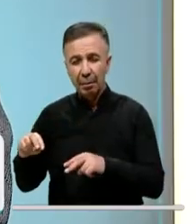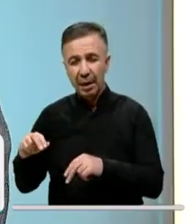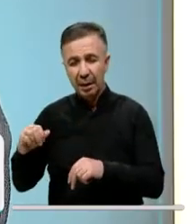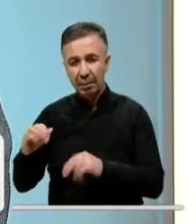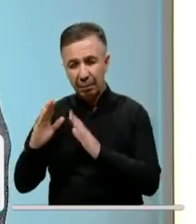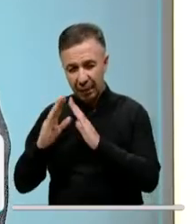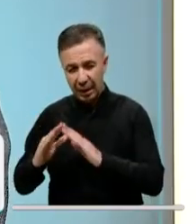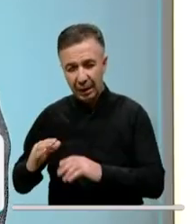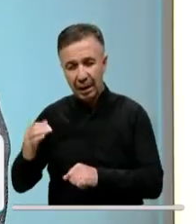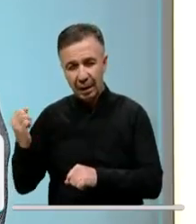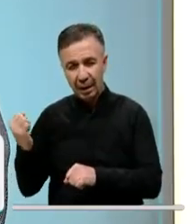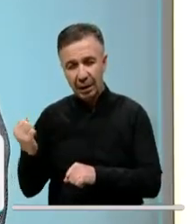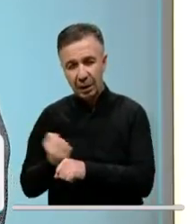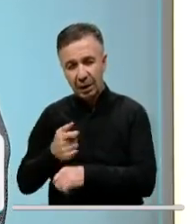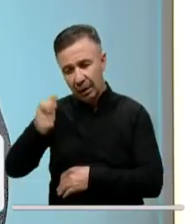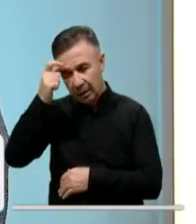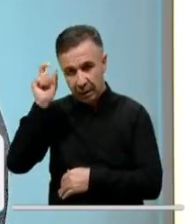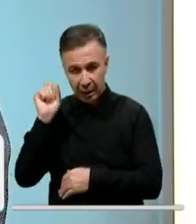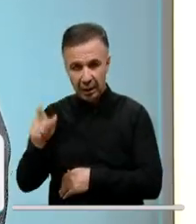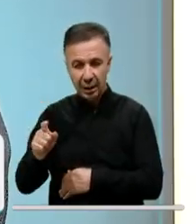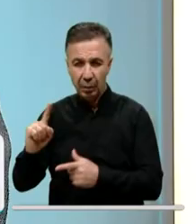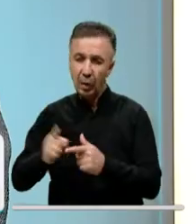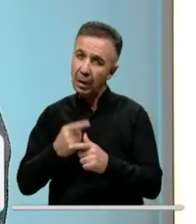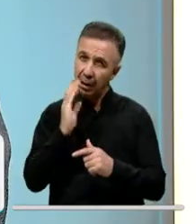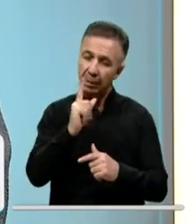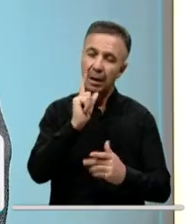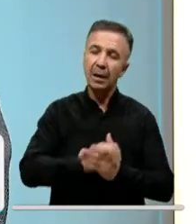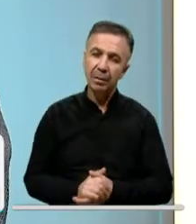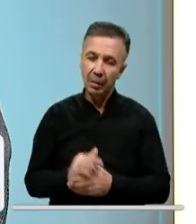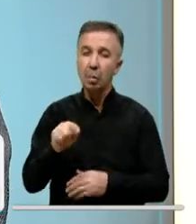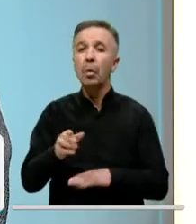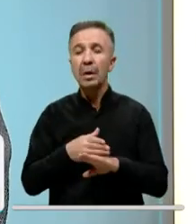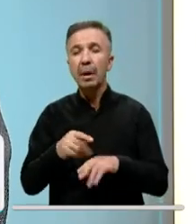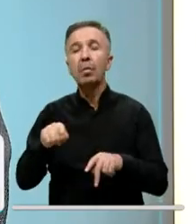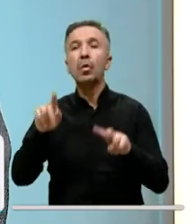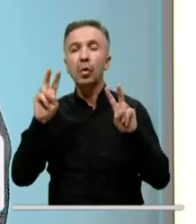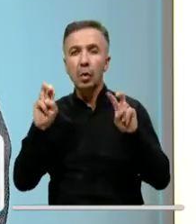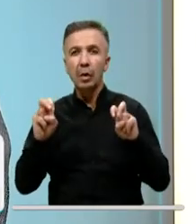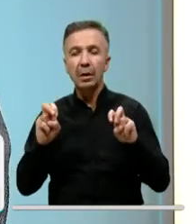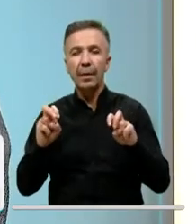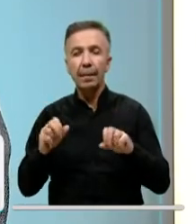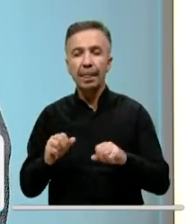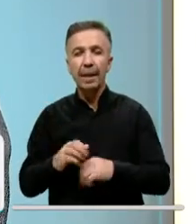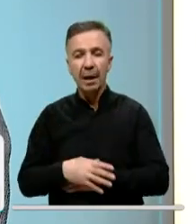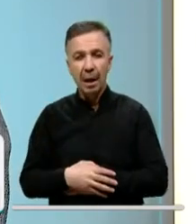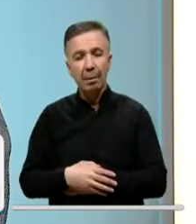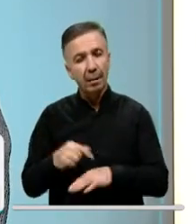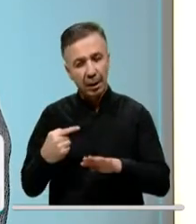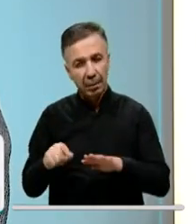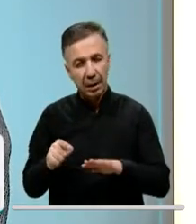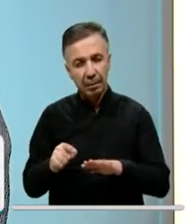otellerine kavuşturmamız gerekiyor. Bu açıdan bu konuda İmam-ı Azam Ebu